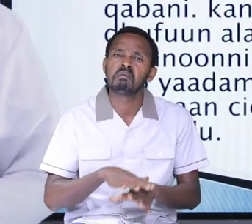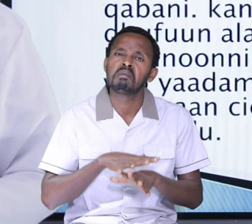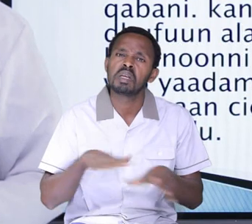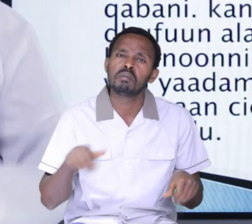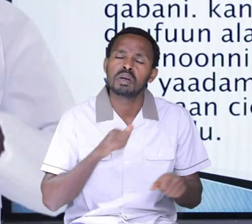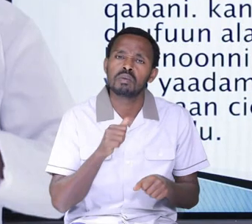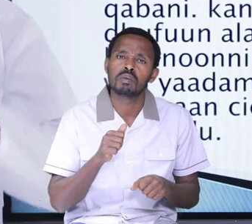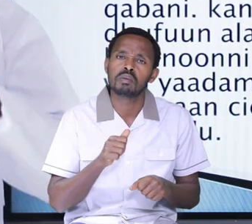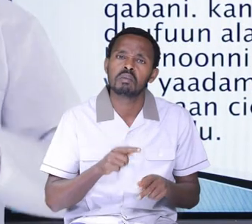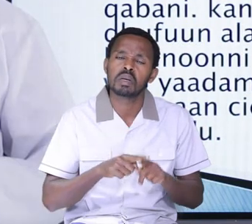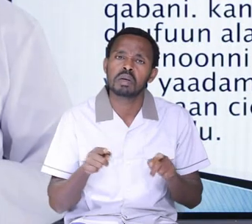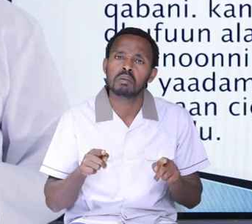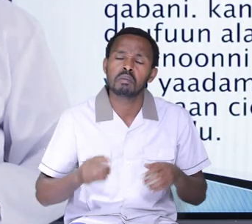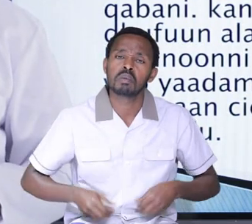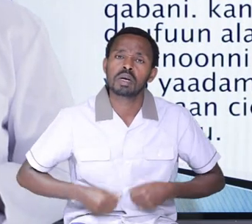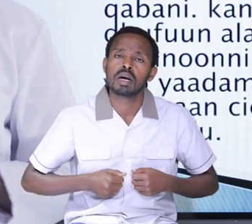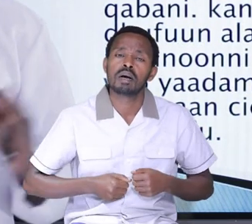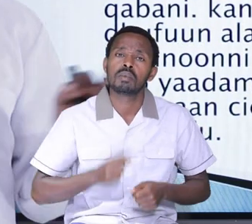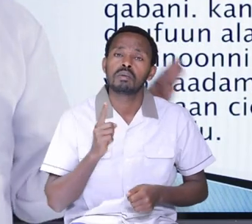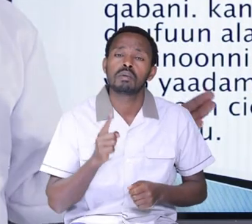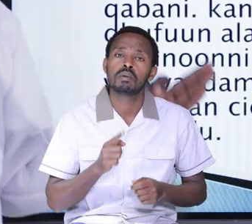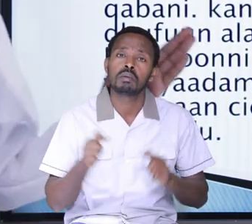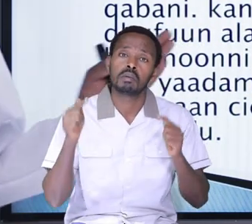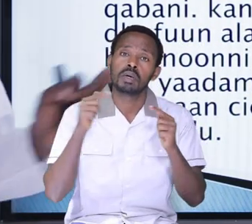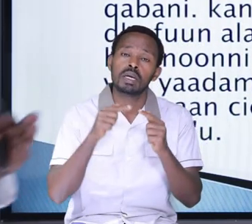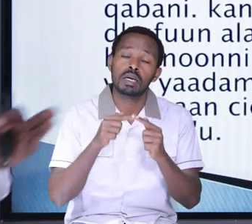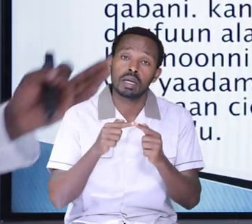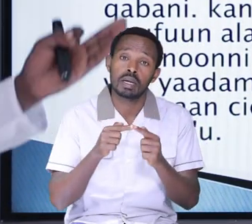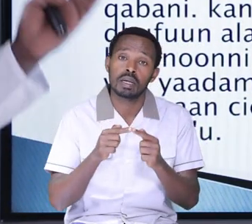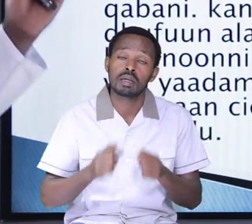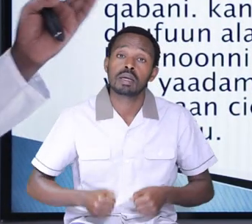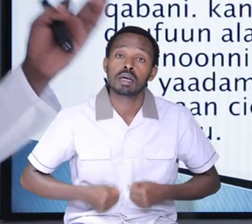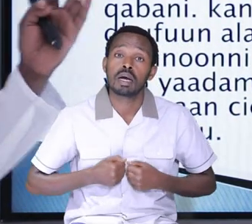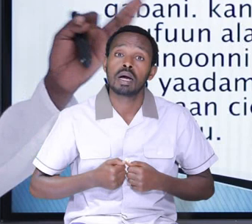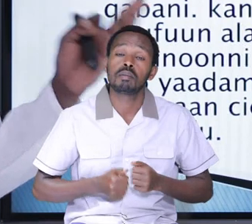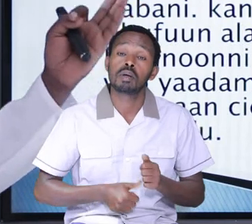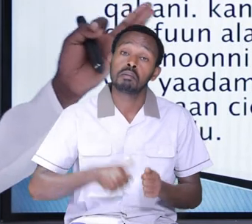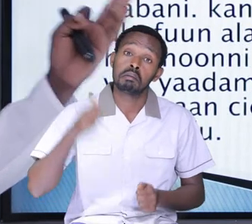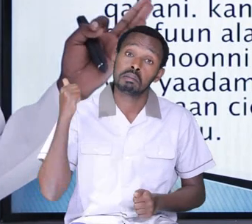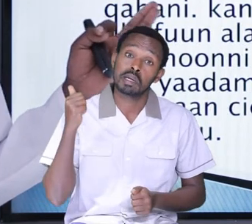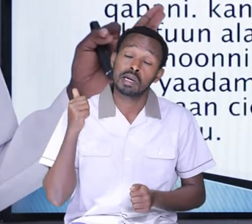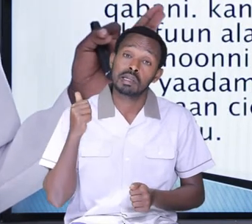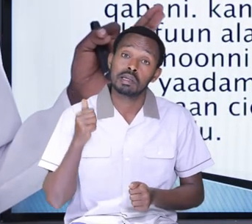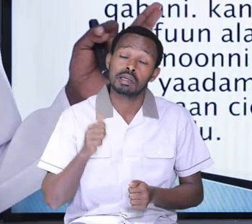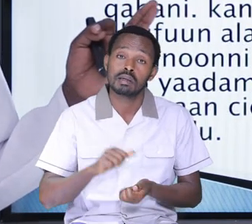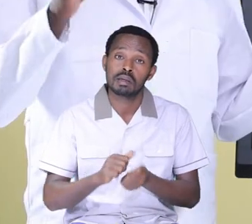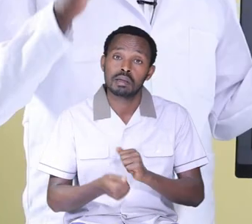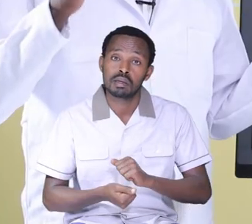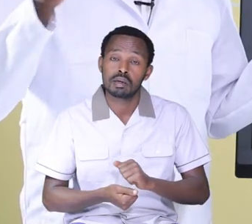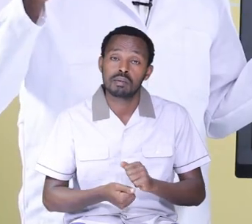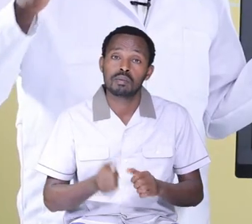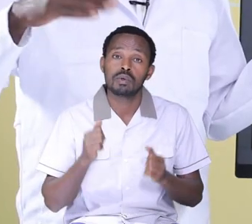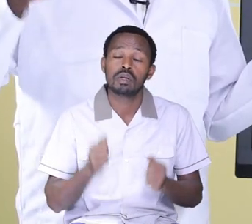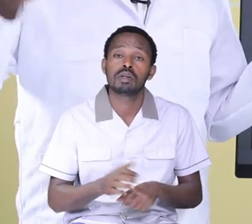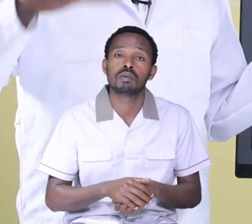birootti jijjiiramuu ni danda'a. Kanaafuu maashinoonni salphoon annisaa ofii isaaniiti hin qaban. Annisaa gama